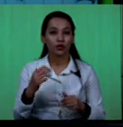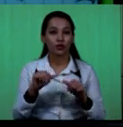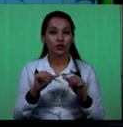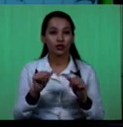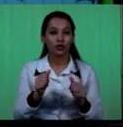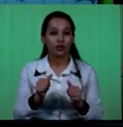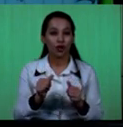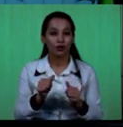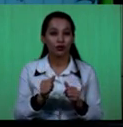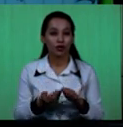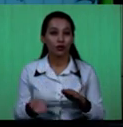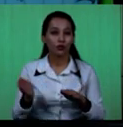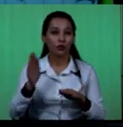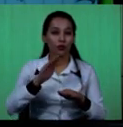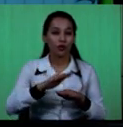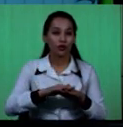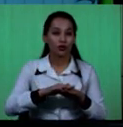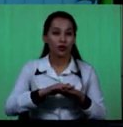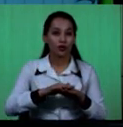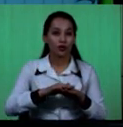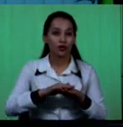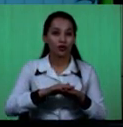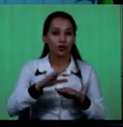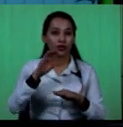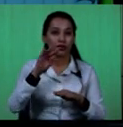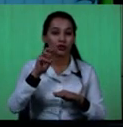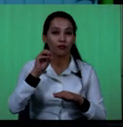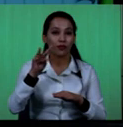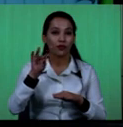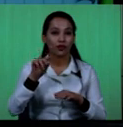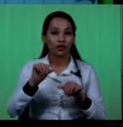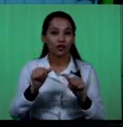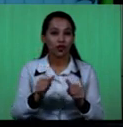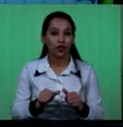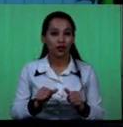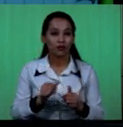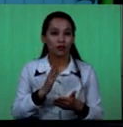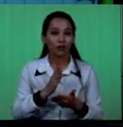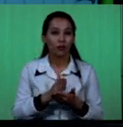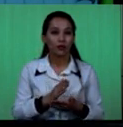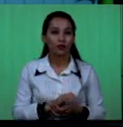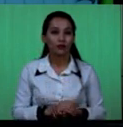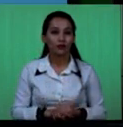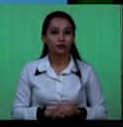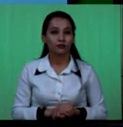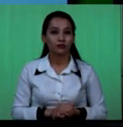ustiga joylashtirsak, bular simmetrik shaklni hosil qiladi.